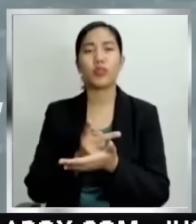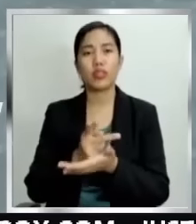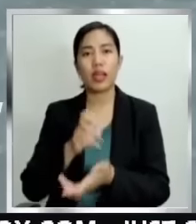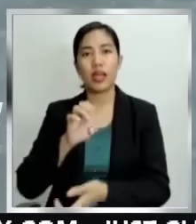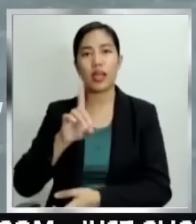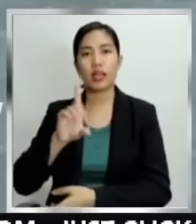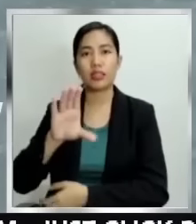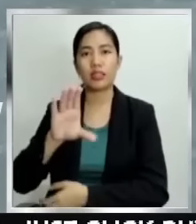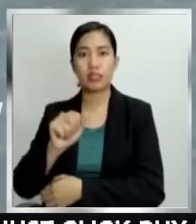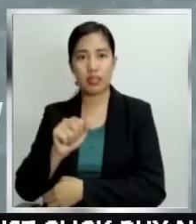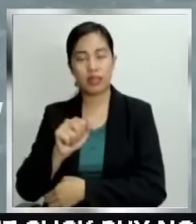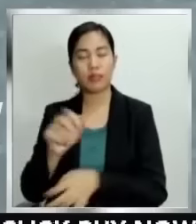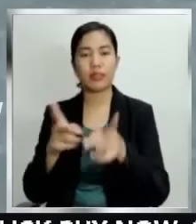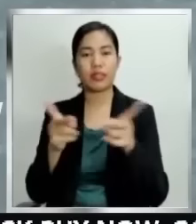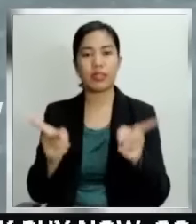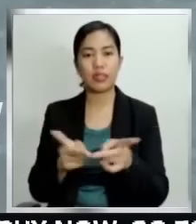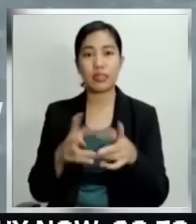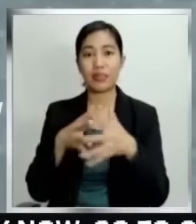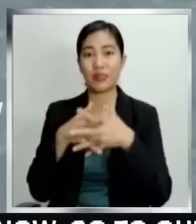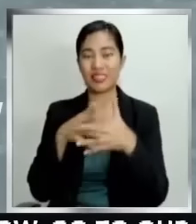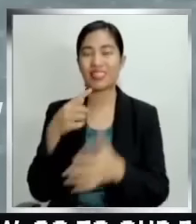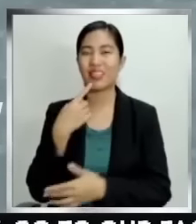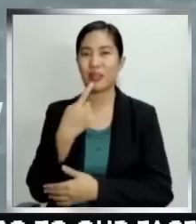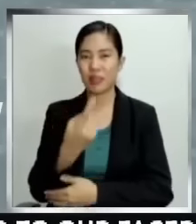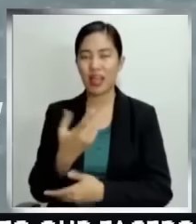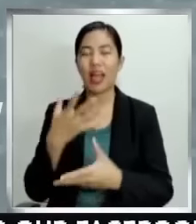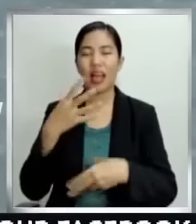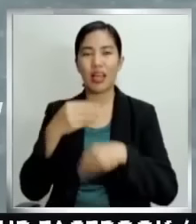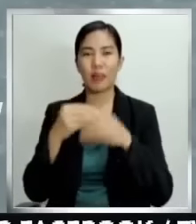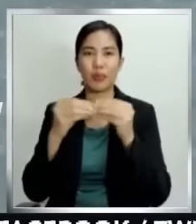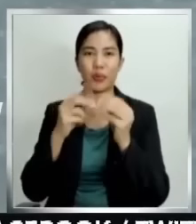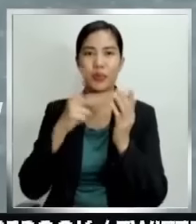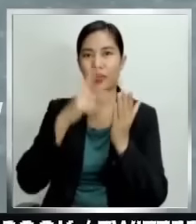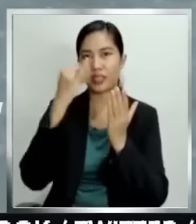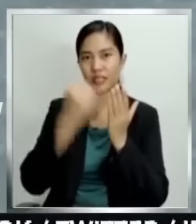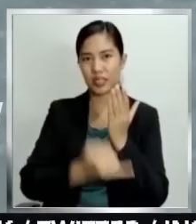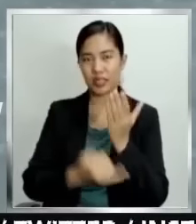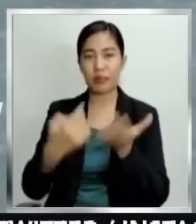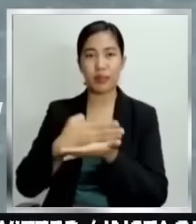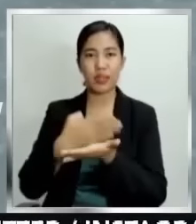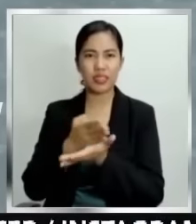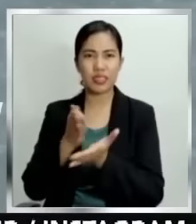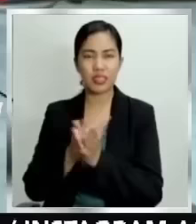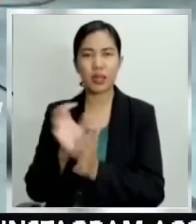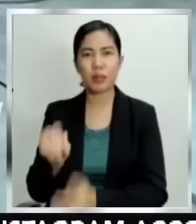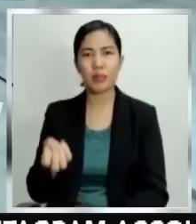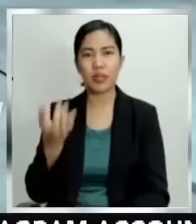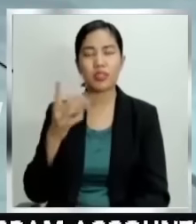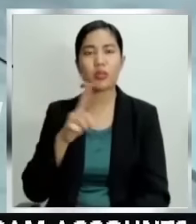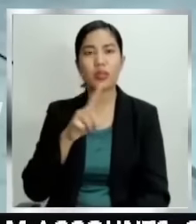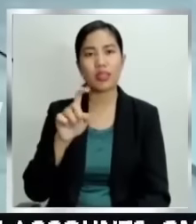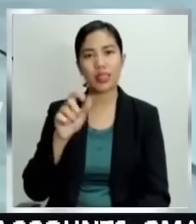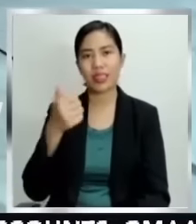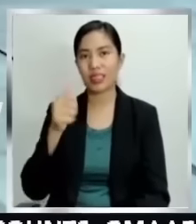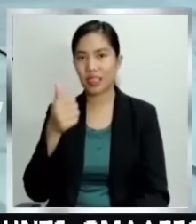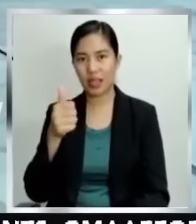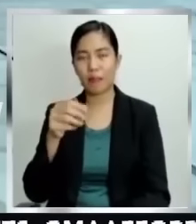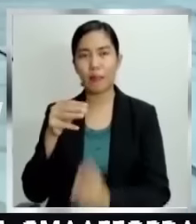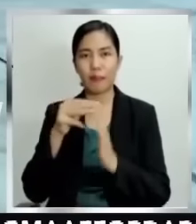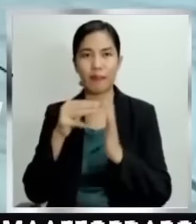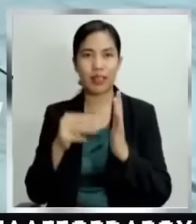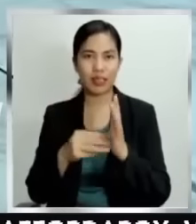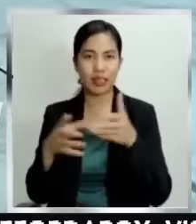mga proyekto para dito at ang kanila raw inilaan na budget nasa $110 million. Si Aquilino ay nasa